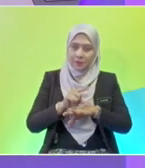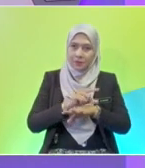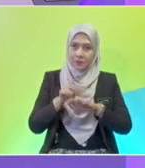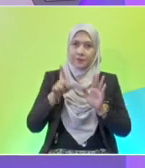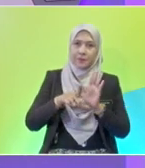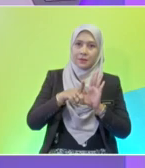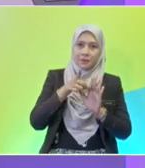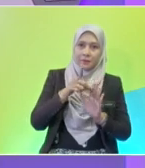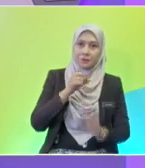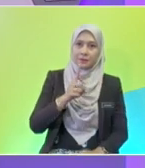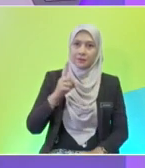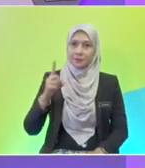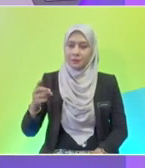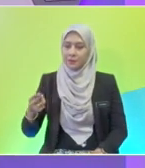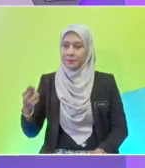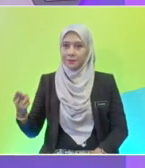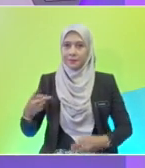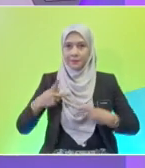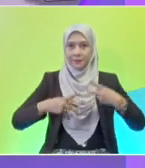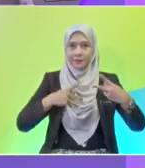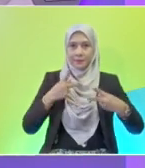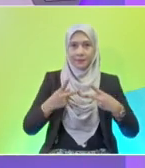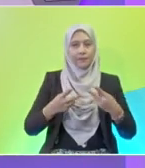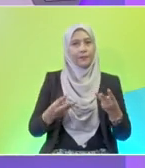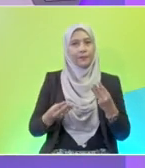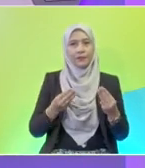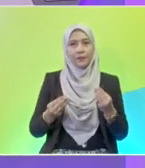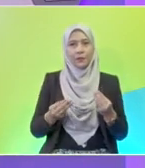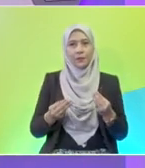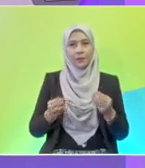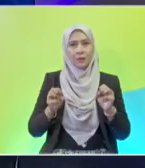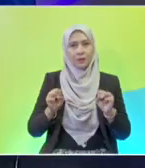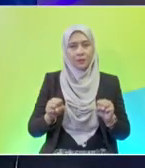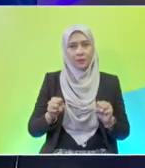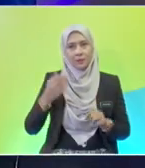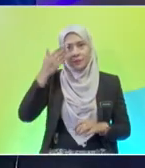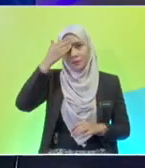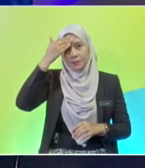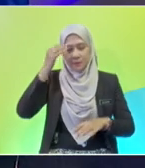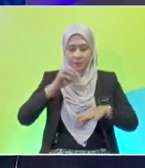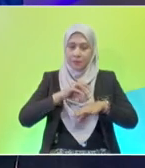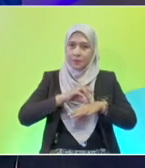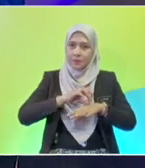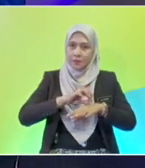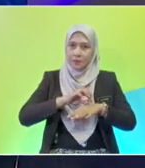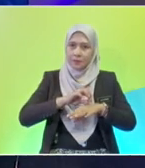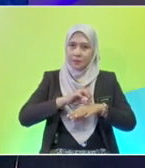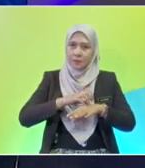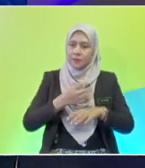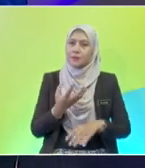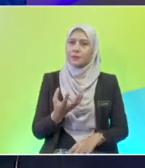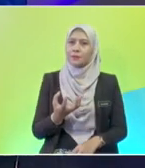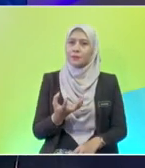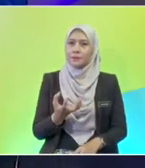siap-siap Jadi jika di Lain kali kita membuat latihan lain ada soal yang tanya apa yang